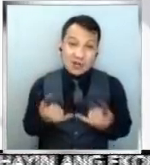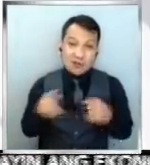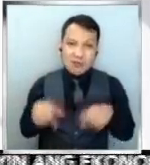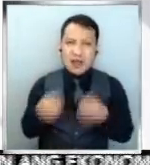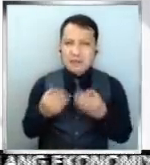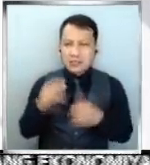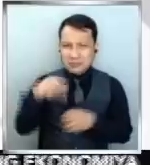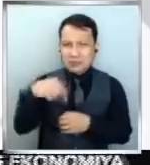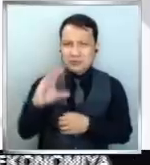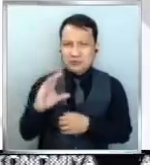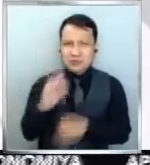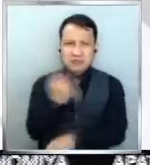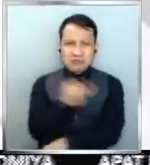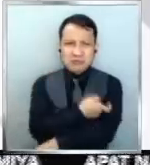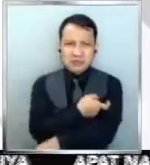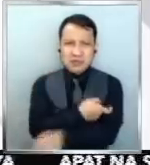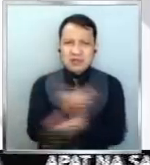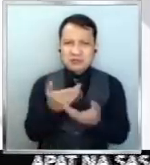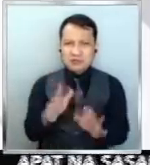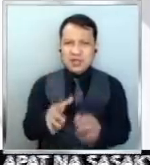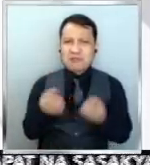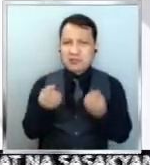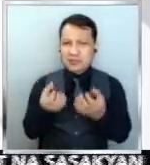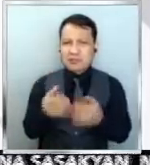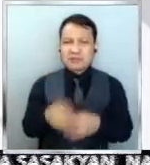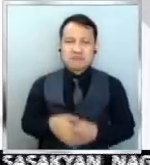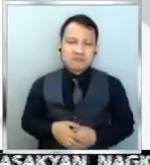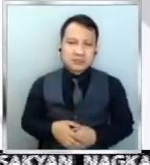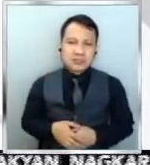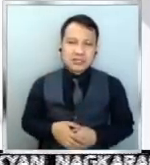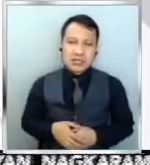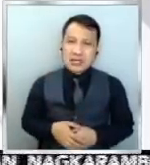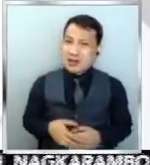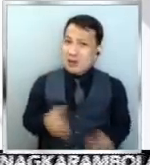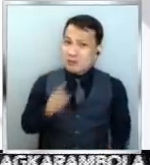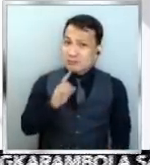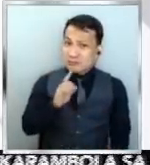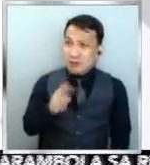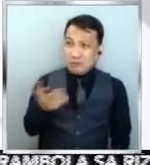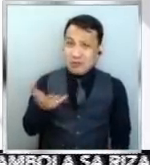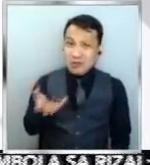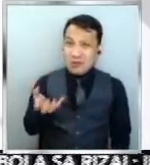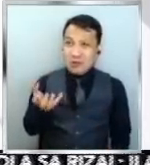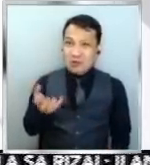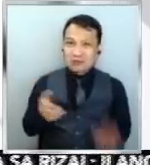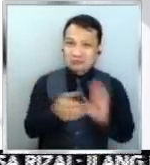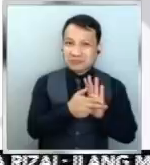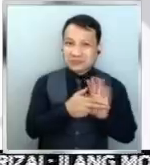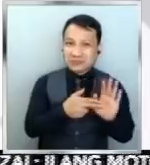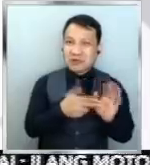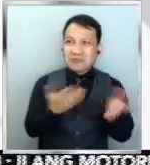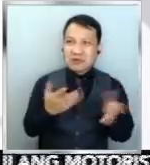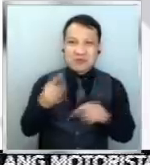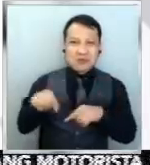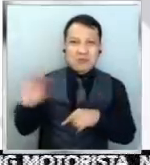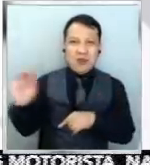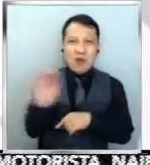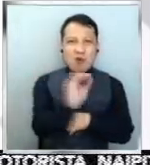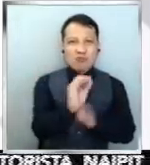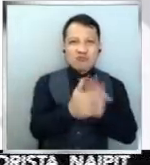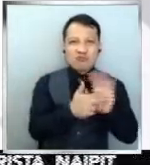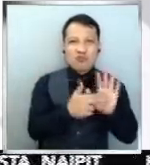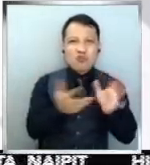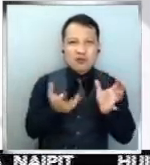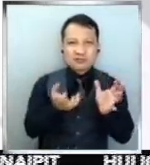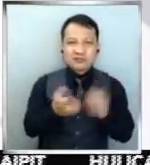So, isa siguro yon. Ano ngayon eh, maraming may gusto yung brand preference nila. May iba kaming